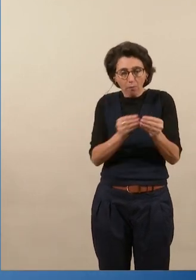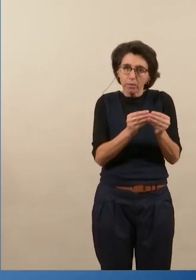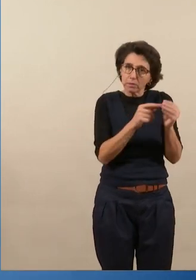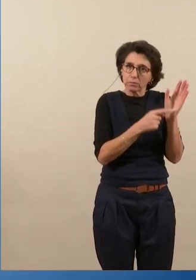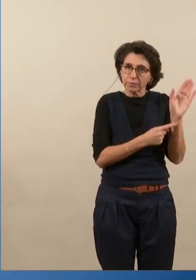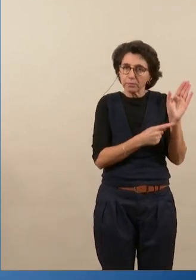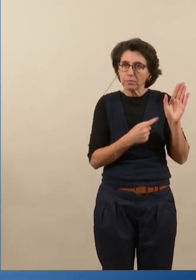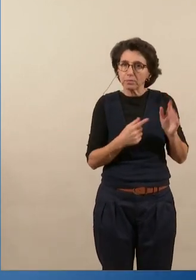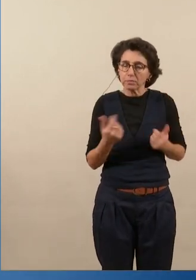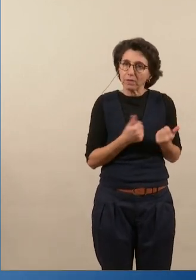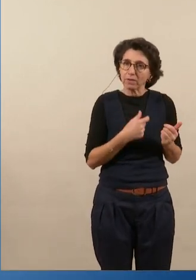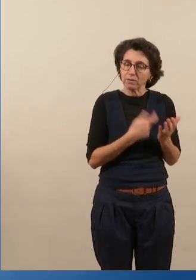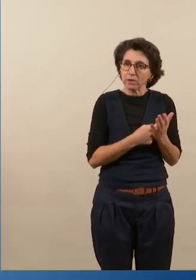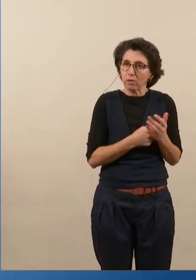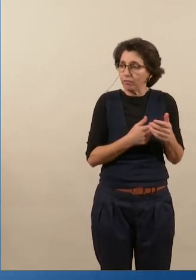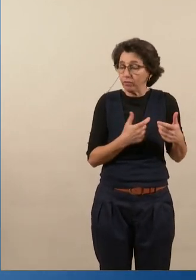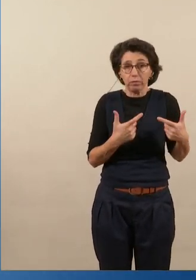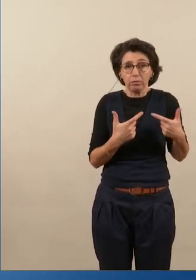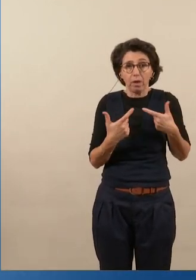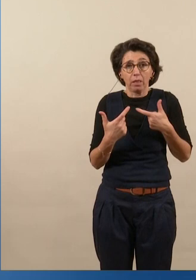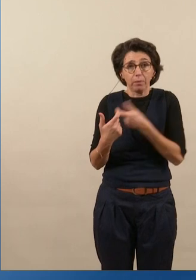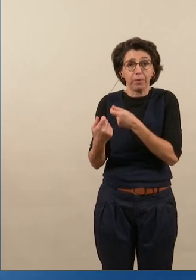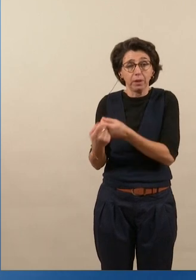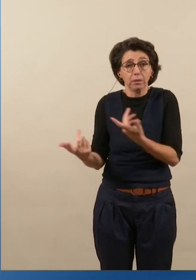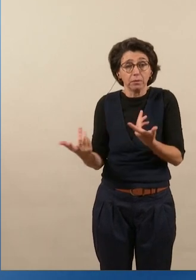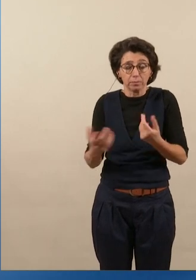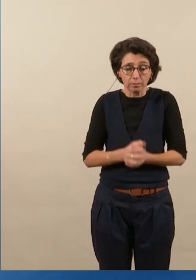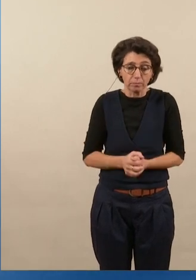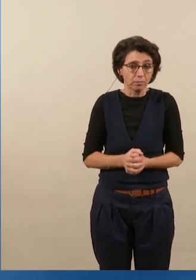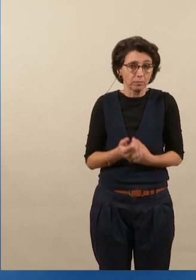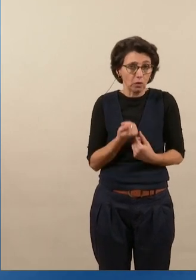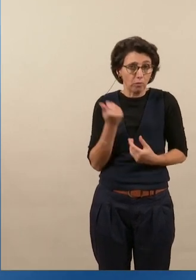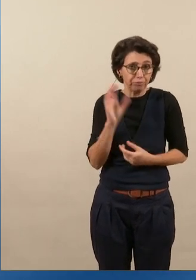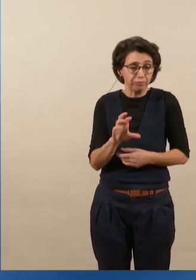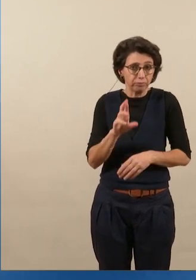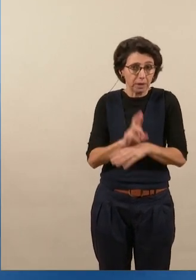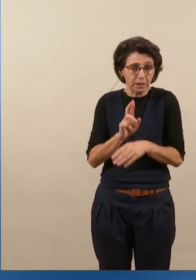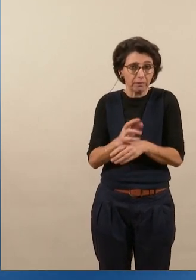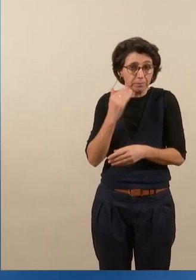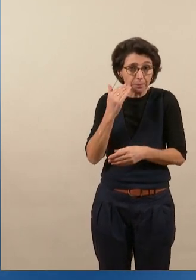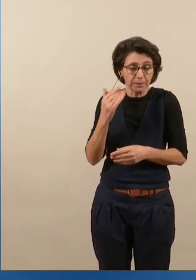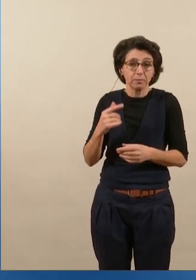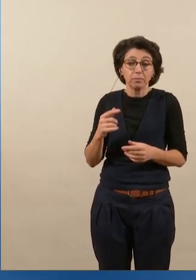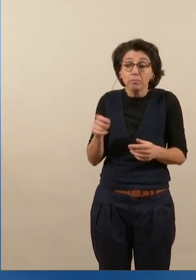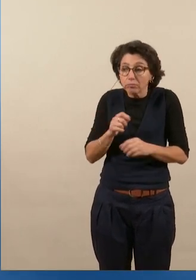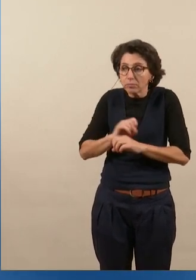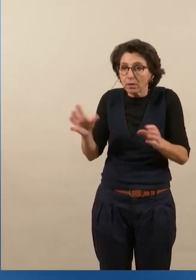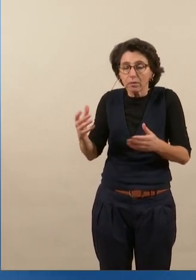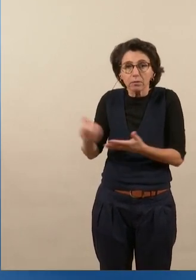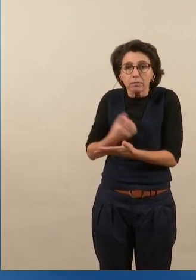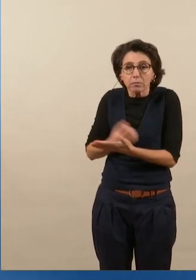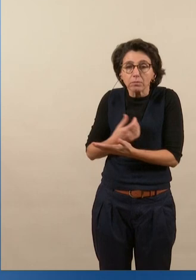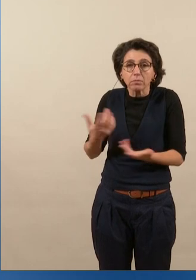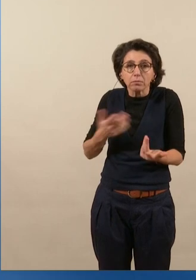de de provision et et donc euh là-dessus euh euh les choses sont sont claires et permettent donc ce qui a été